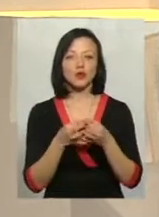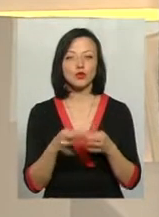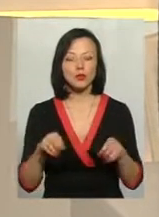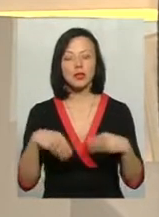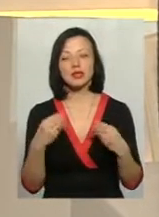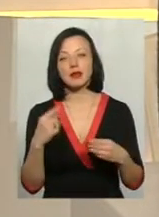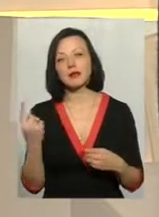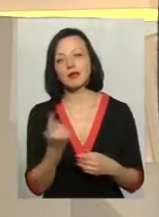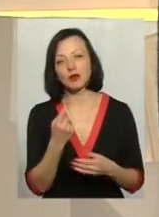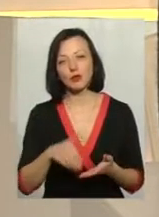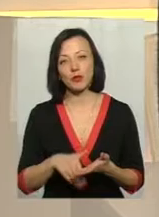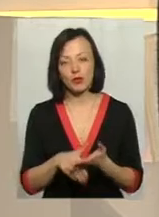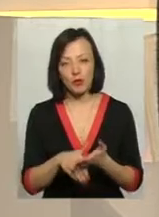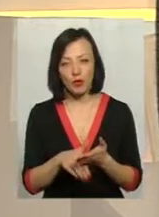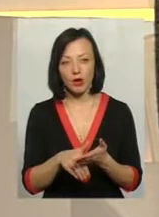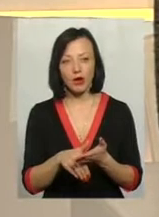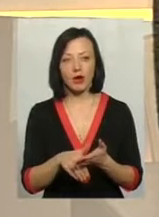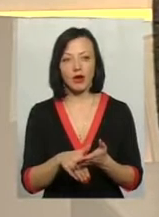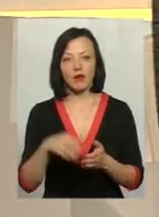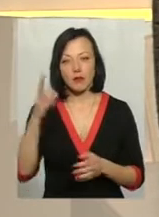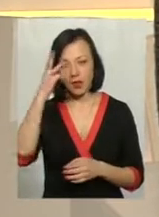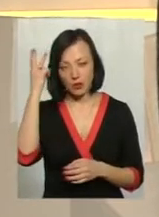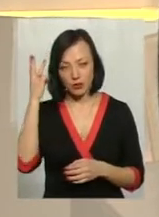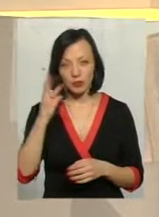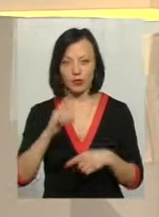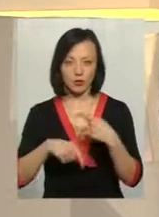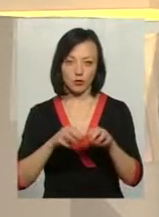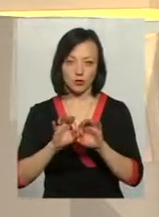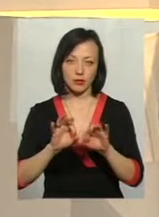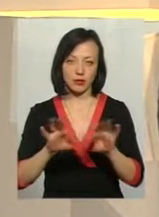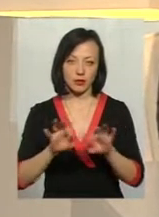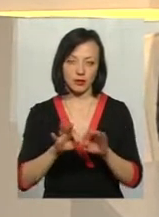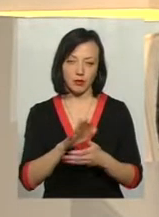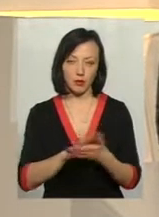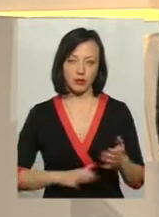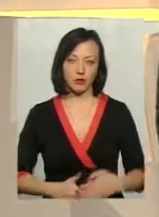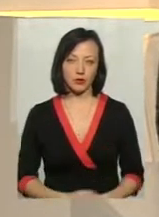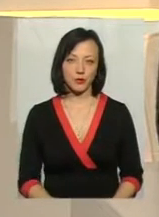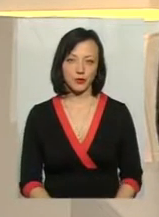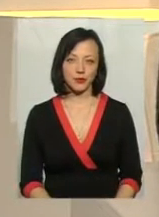надання первинної допомоги безпосередньо в обласному центрі в наступному коментарі, і далі продовжимо.